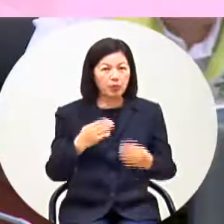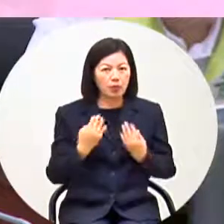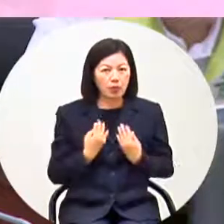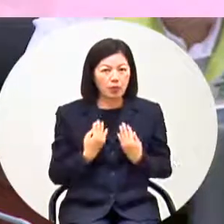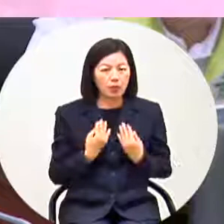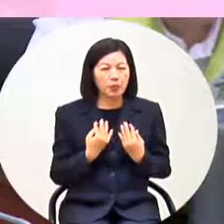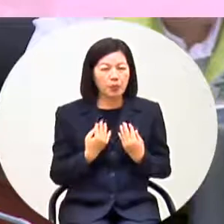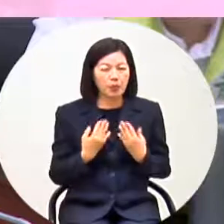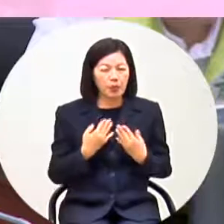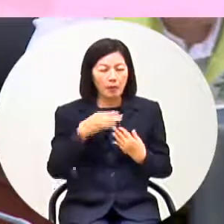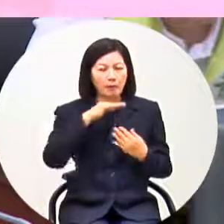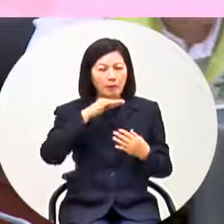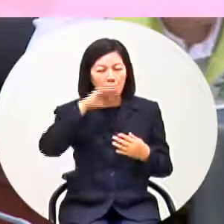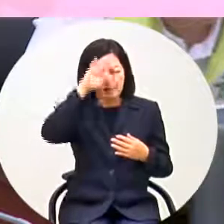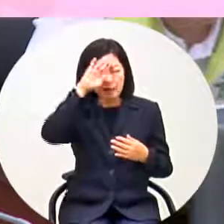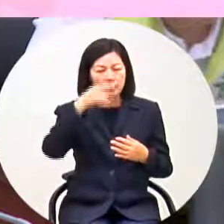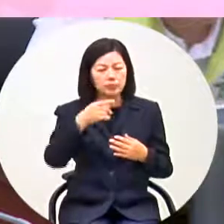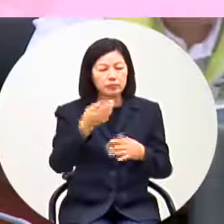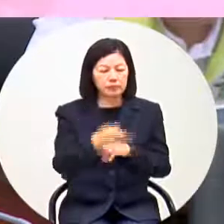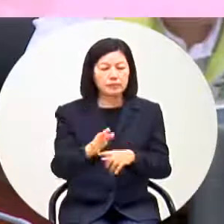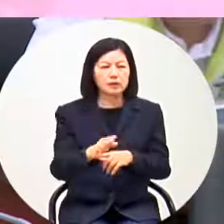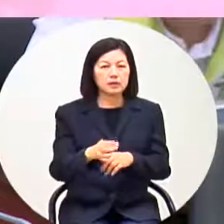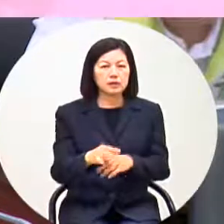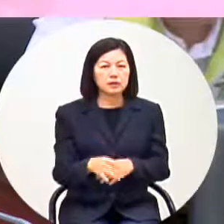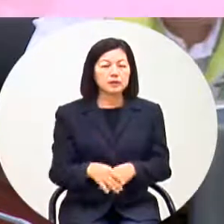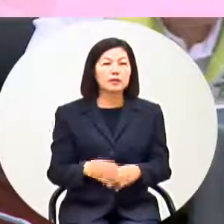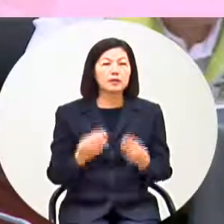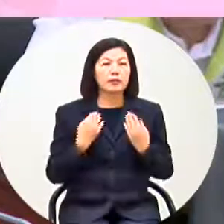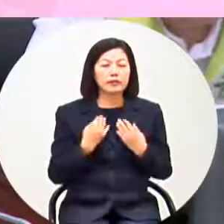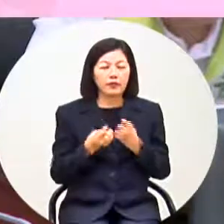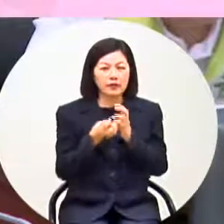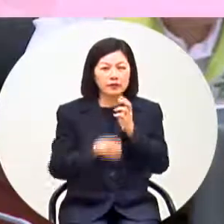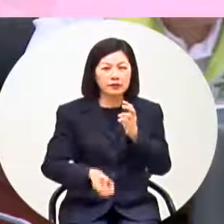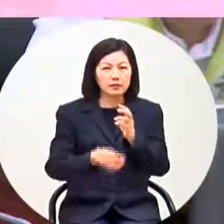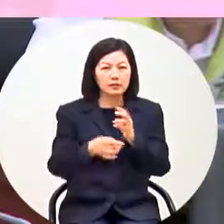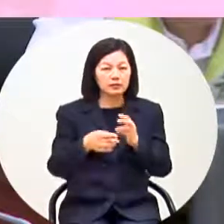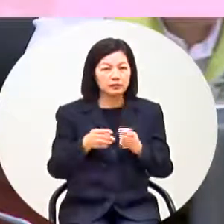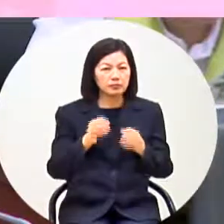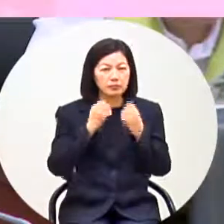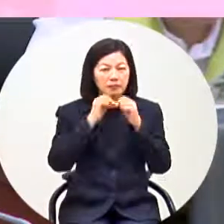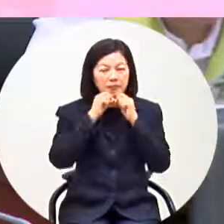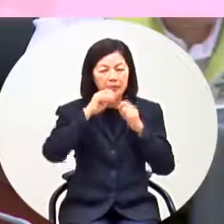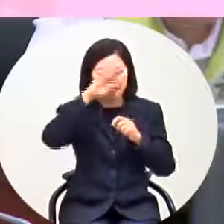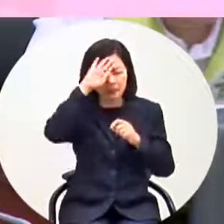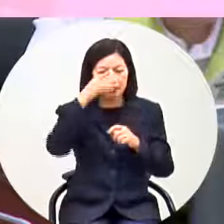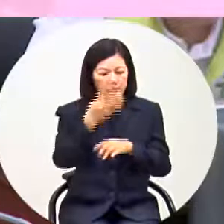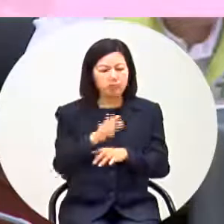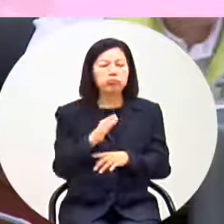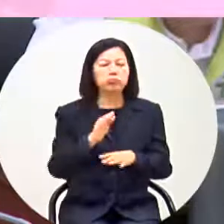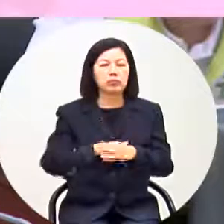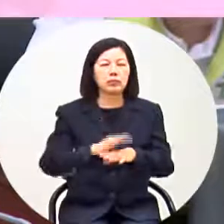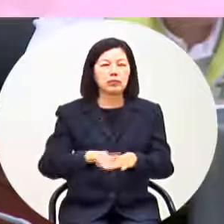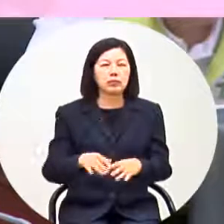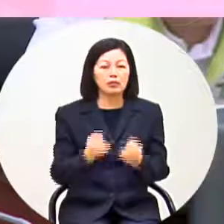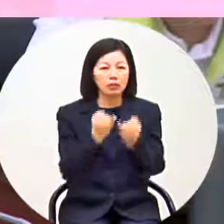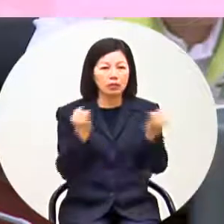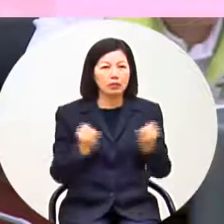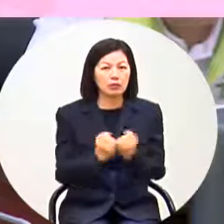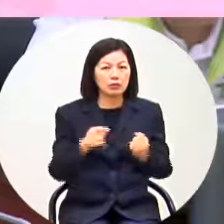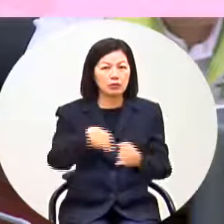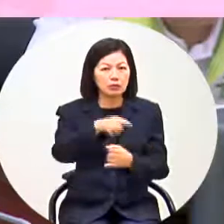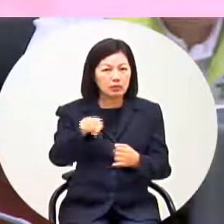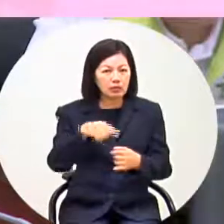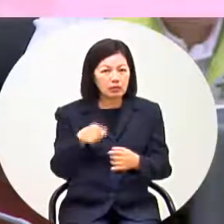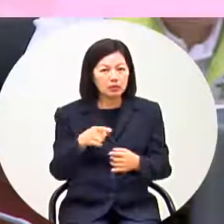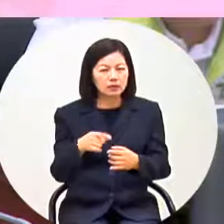腺癌，而且哦，随着我们女人独立的负担我们家计哦，接触我们室外空污的